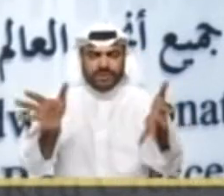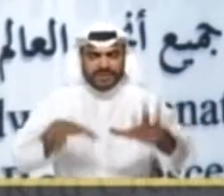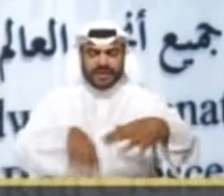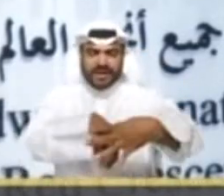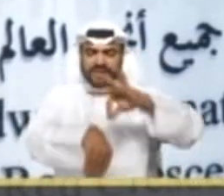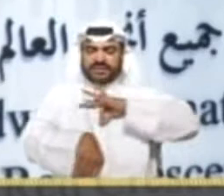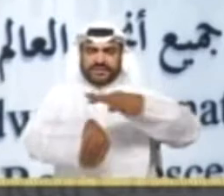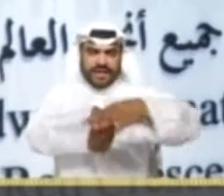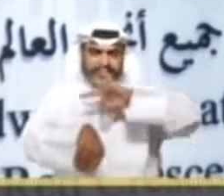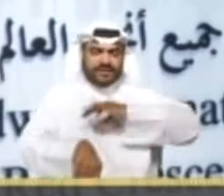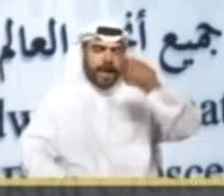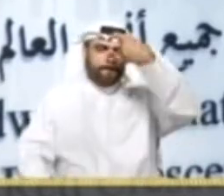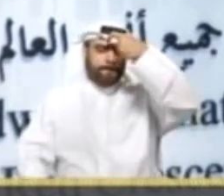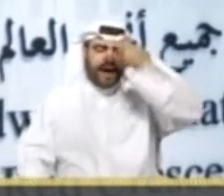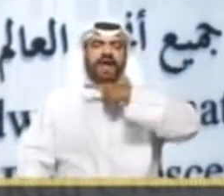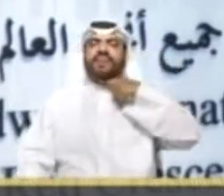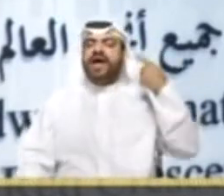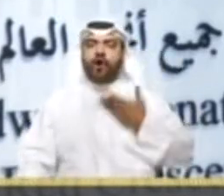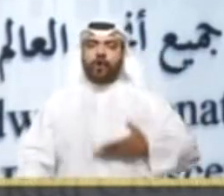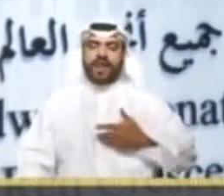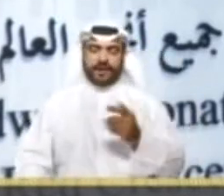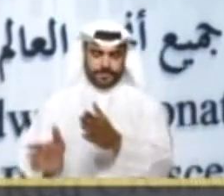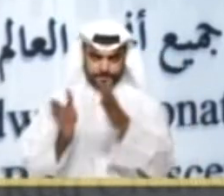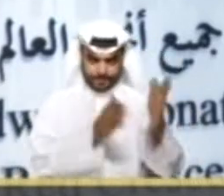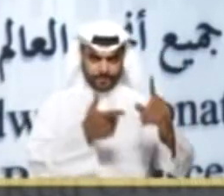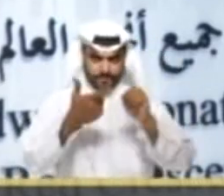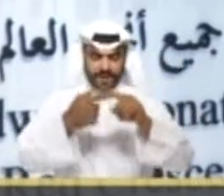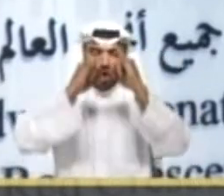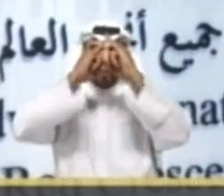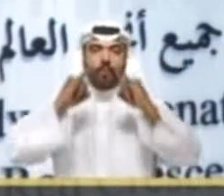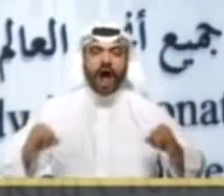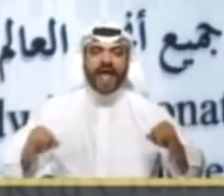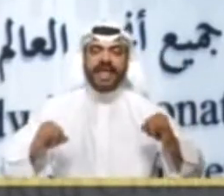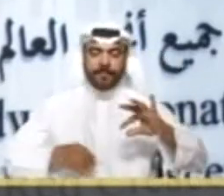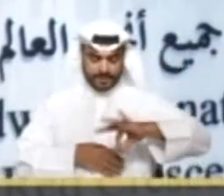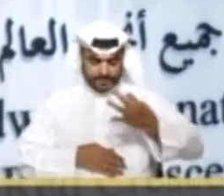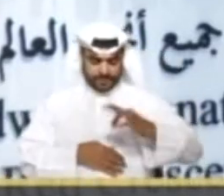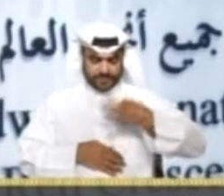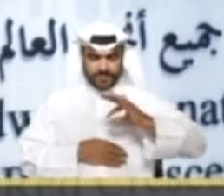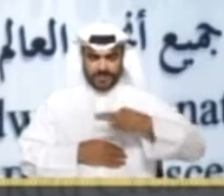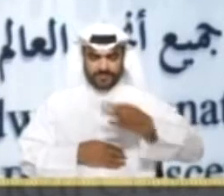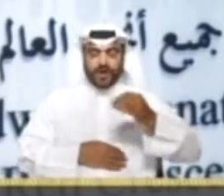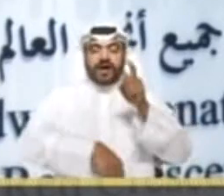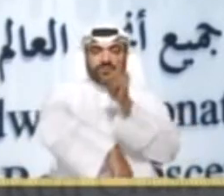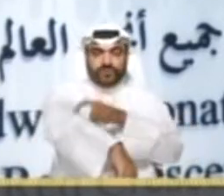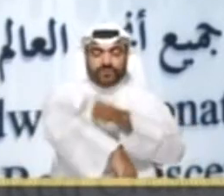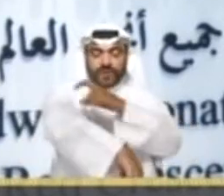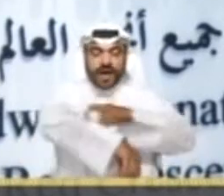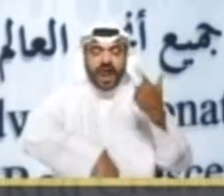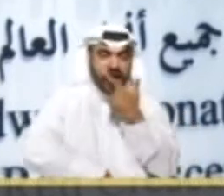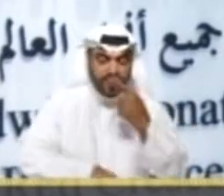بالإصابات. أيضا هناك مخيم طبي الجراحي راح يكون عمليات جراحية للعظام والمخ